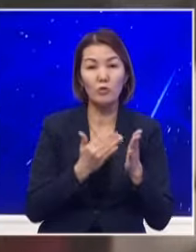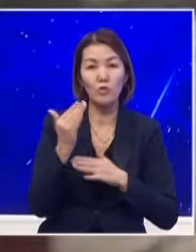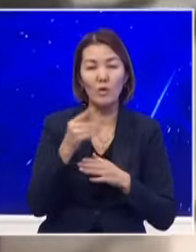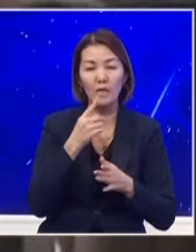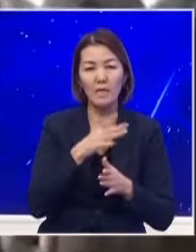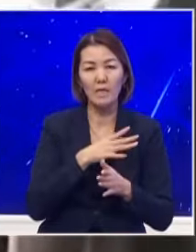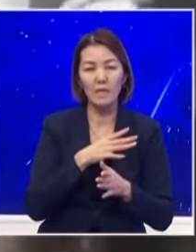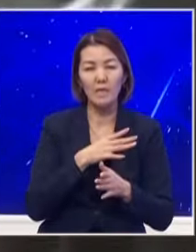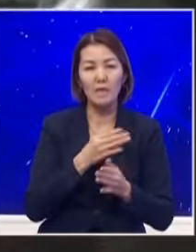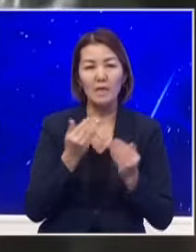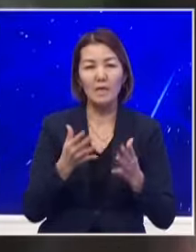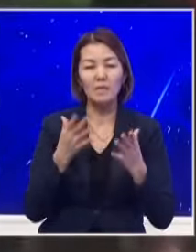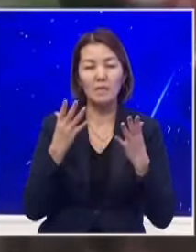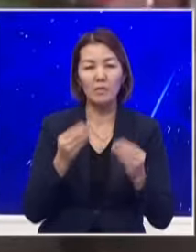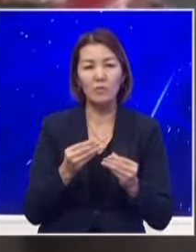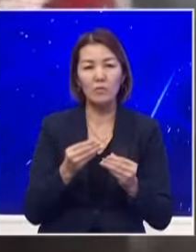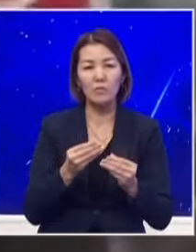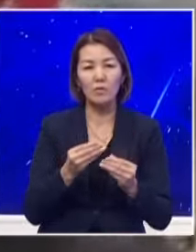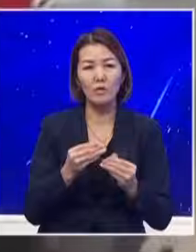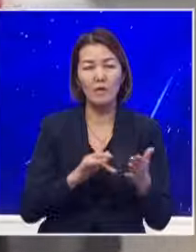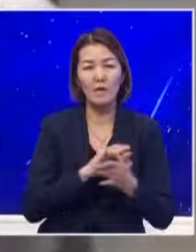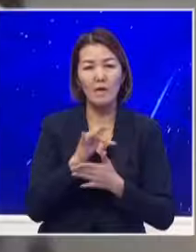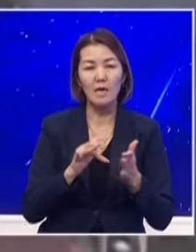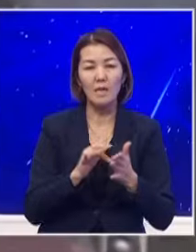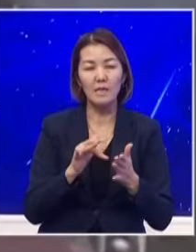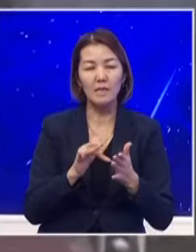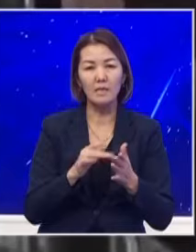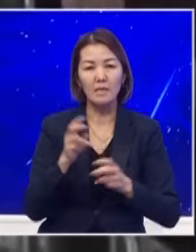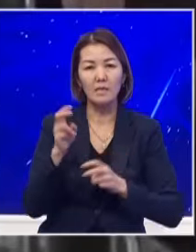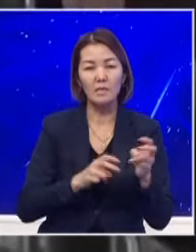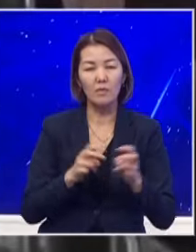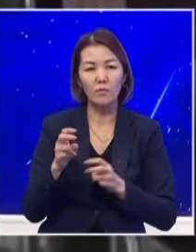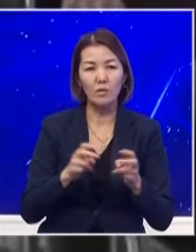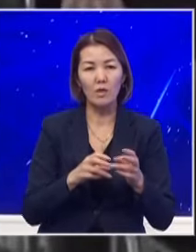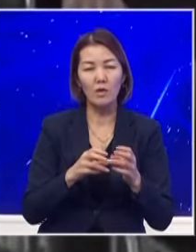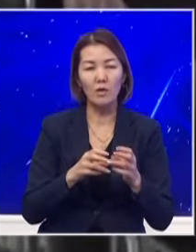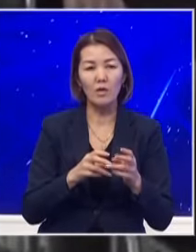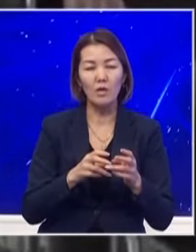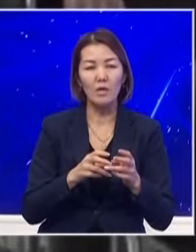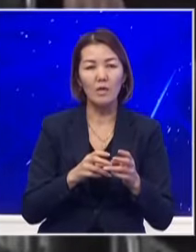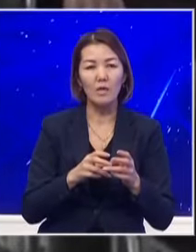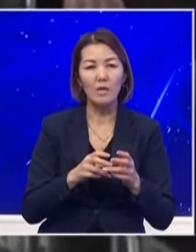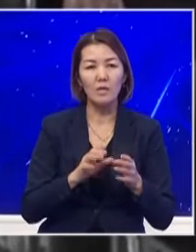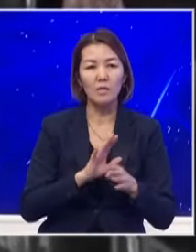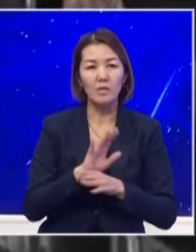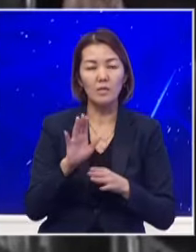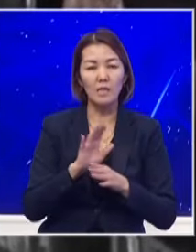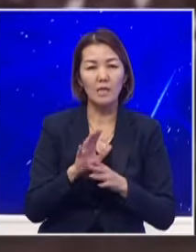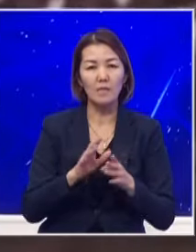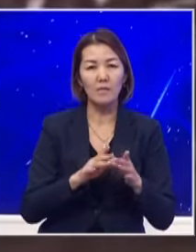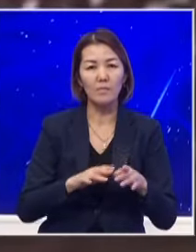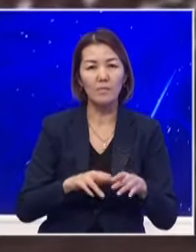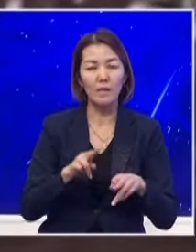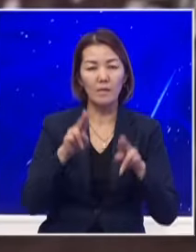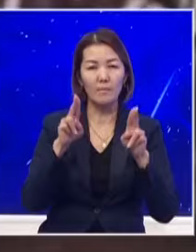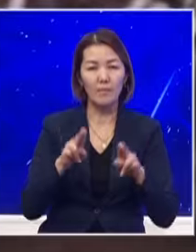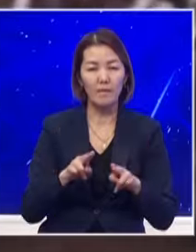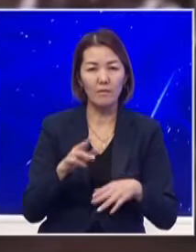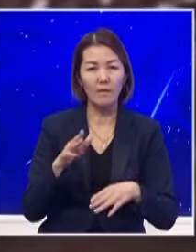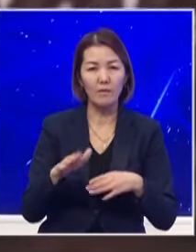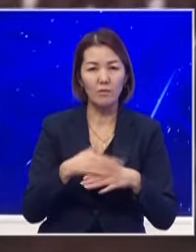айтады. Сарапшылардың пікірінше, билік Джакарта мен оның айналасындағы зауыттар мен өнеркәсіптік кәсіпорындардың қарындалы туралы ережелерді күшейту керектігін